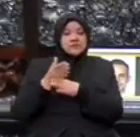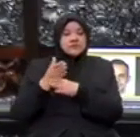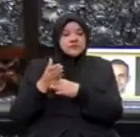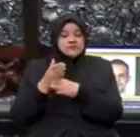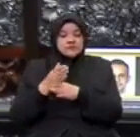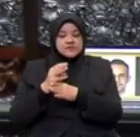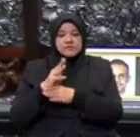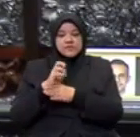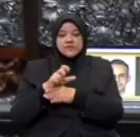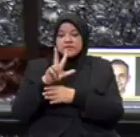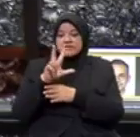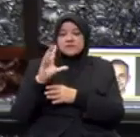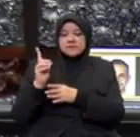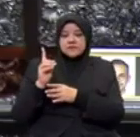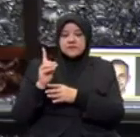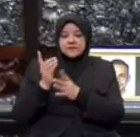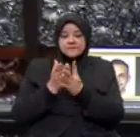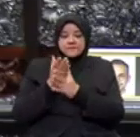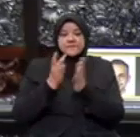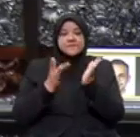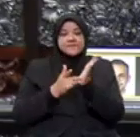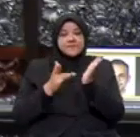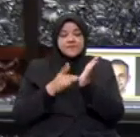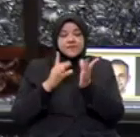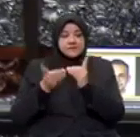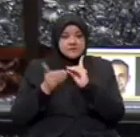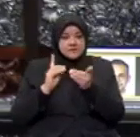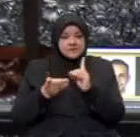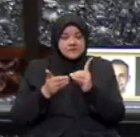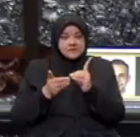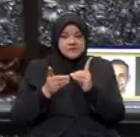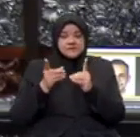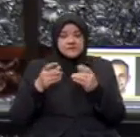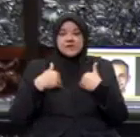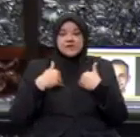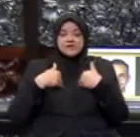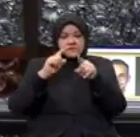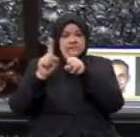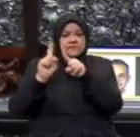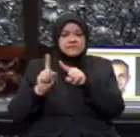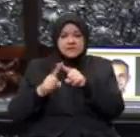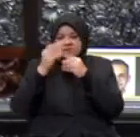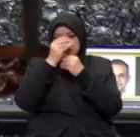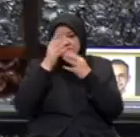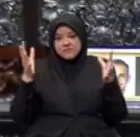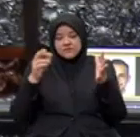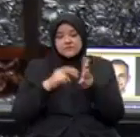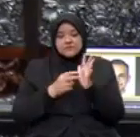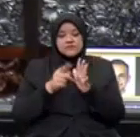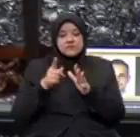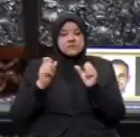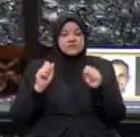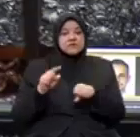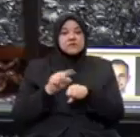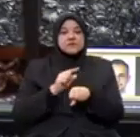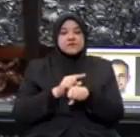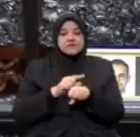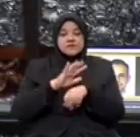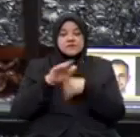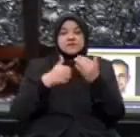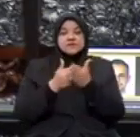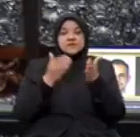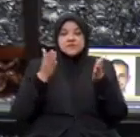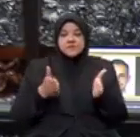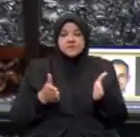perkongsian model 3D menerusi teknologi digital yang mengandungi pelbagai informasi di mana ianya dapat digunakan oleh